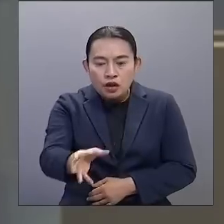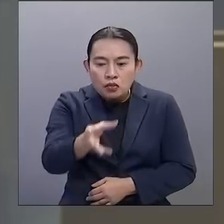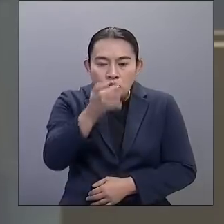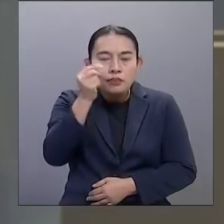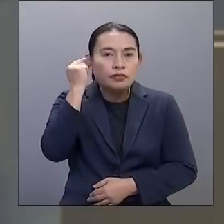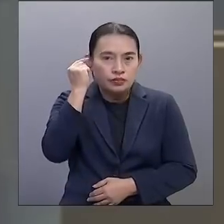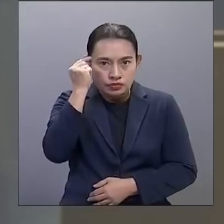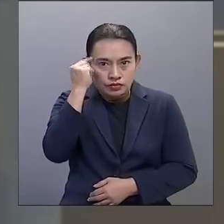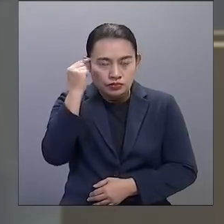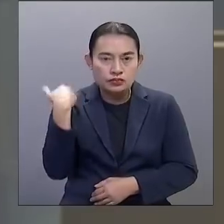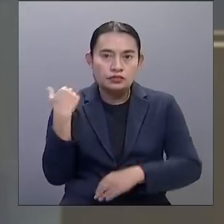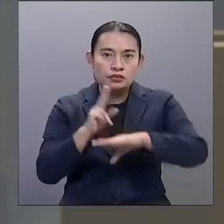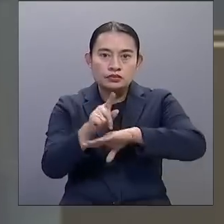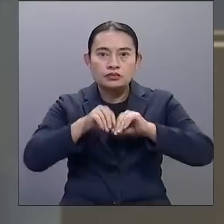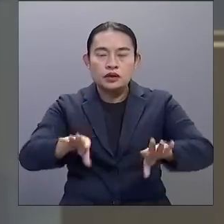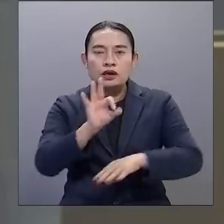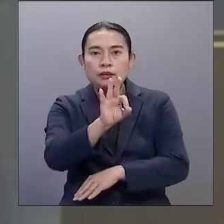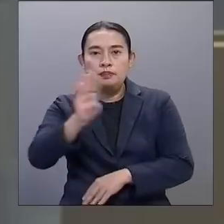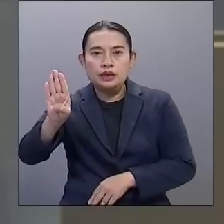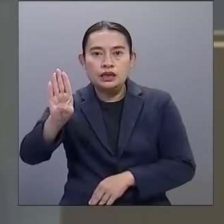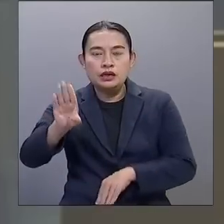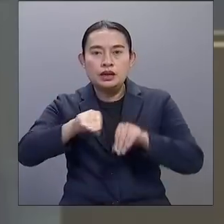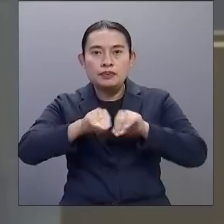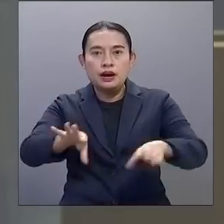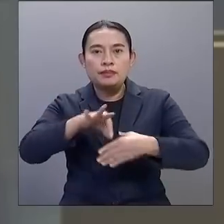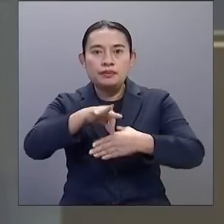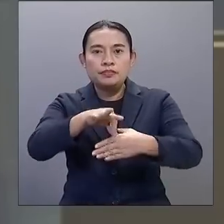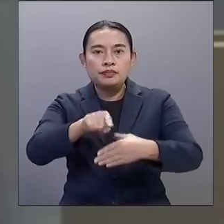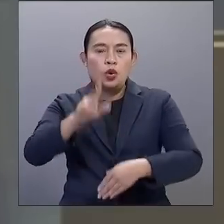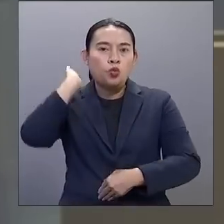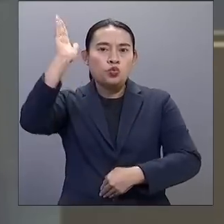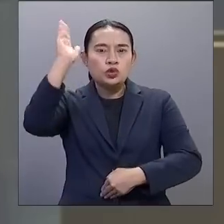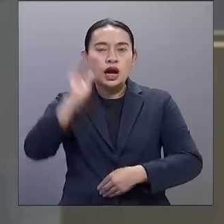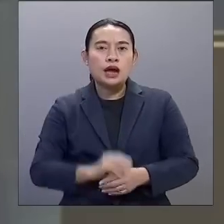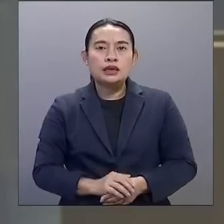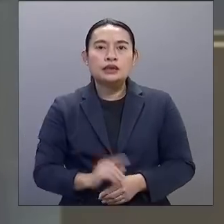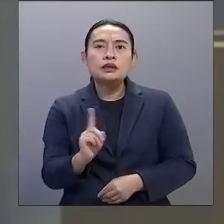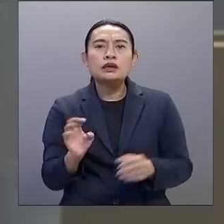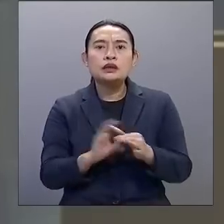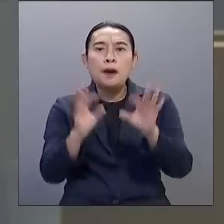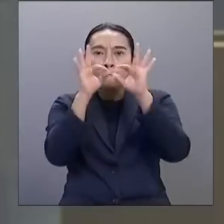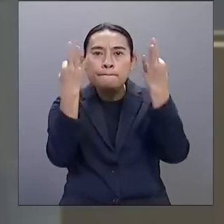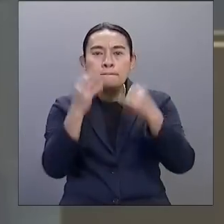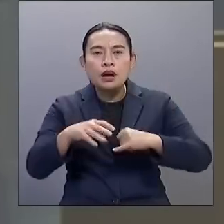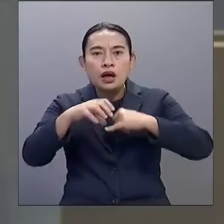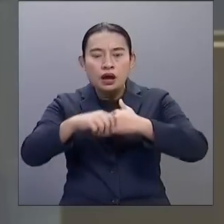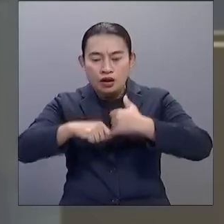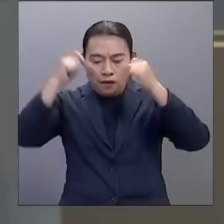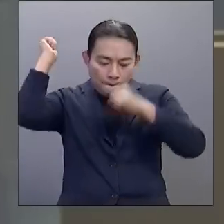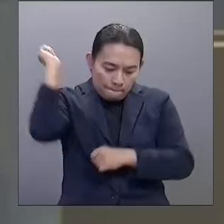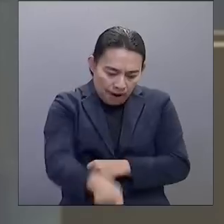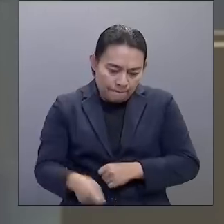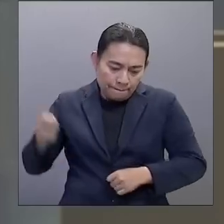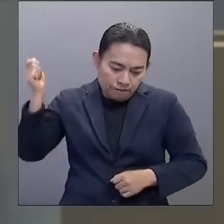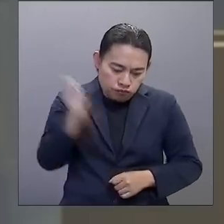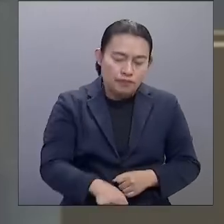ไลน์นะคะโดยผู้ใช้ Facebook รายหนึ่งแชร์คลิปเหตุการณ์ชายสูงวัยกำลังจับนะคะตัวหางแมวแล้วฟาดลงพื้นถึง2ครั้ง